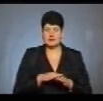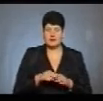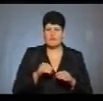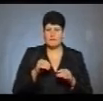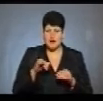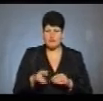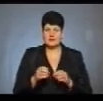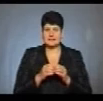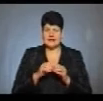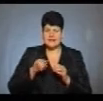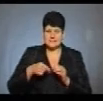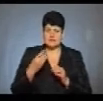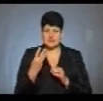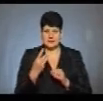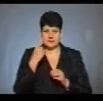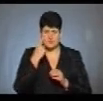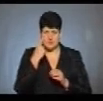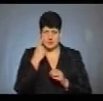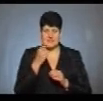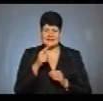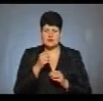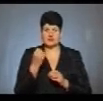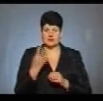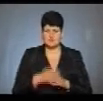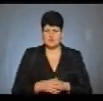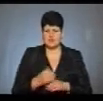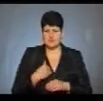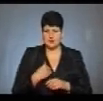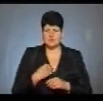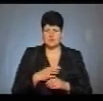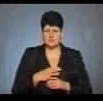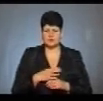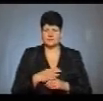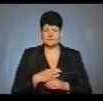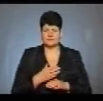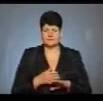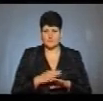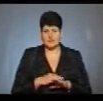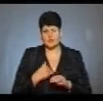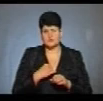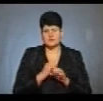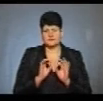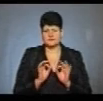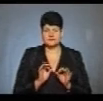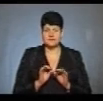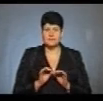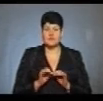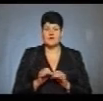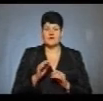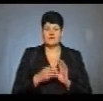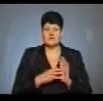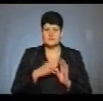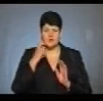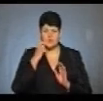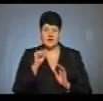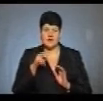на 10,3 балів з 14. Для мене було смакла, але я зробила невідмінно. 8-річна Аліна Середа